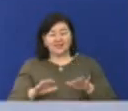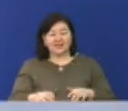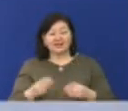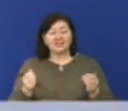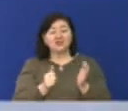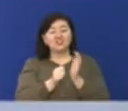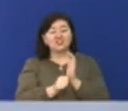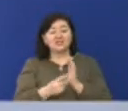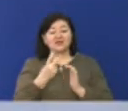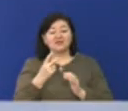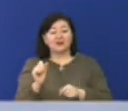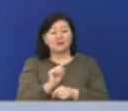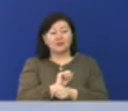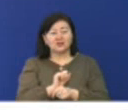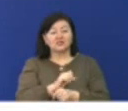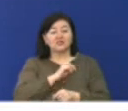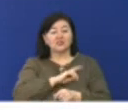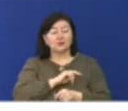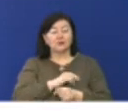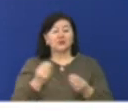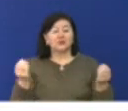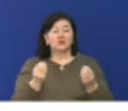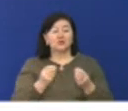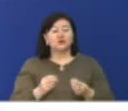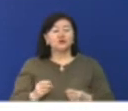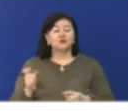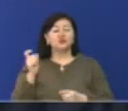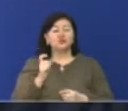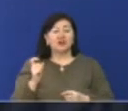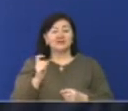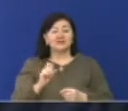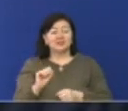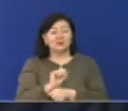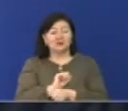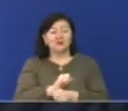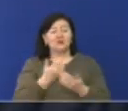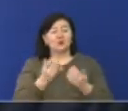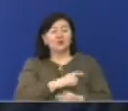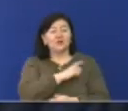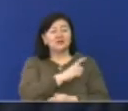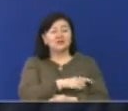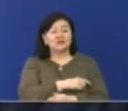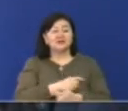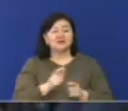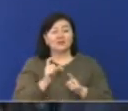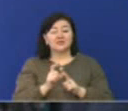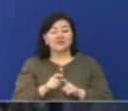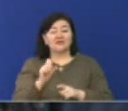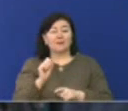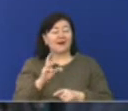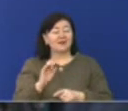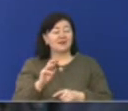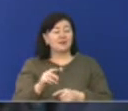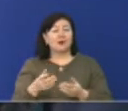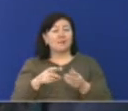единицы техники, в том числе и автотранспорт частных предприятий. Но этих сил, по мнению главы семьи Ермака Салимова,